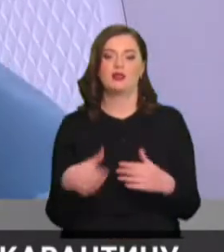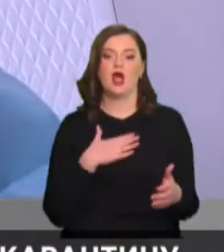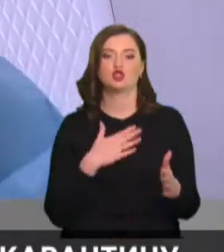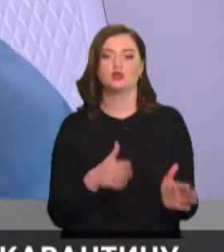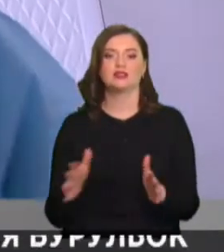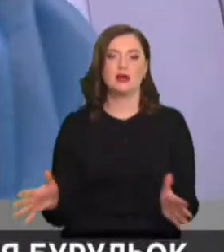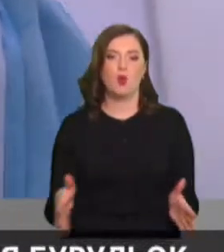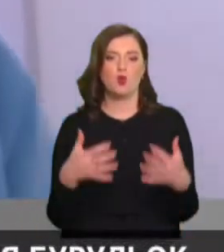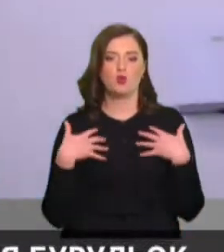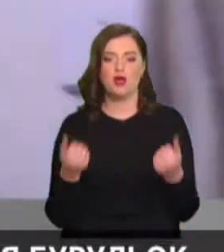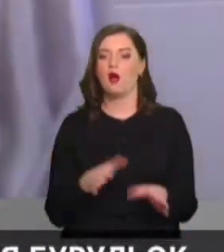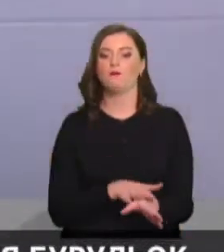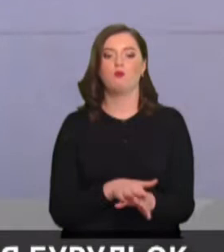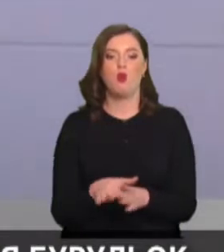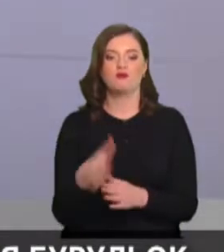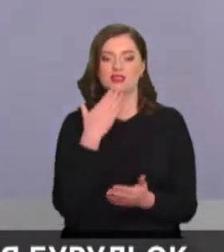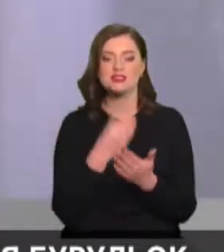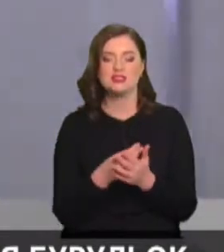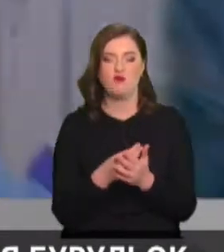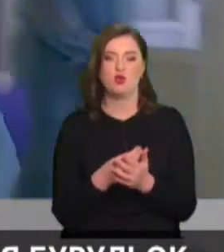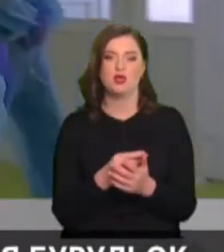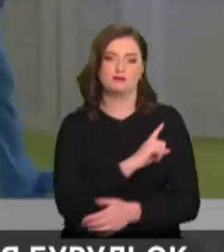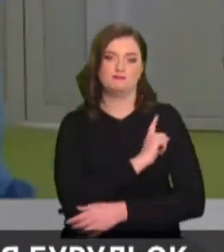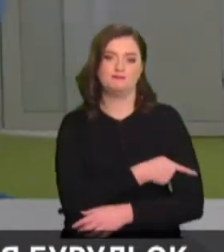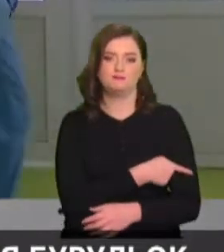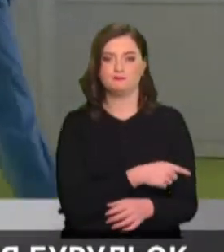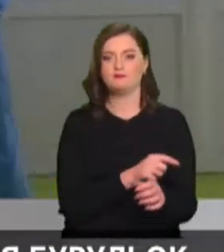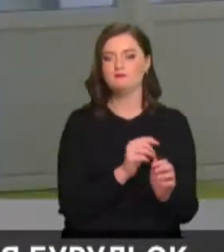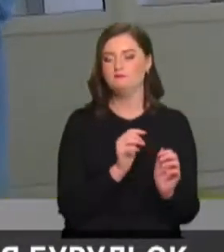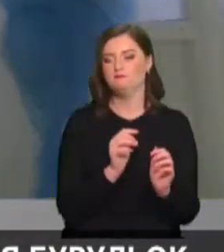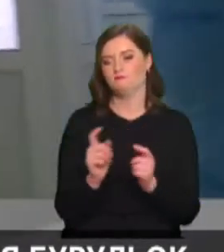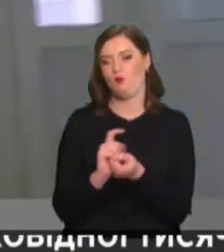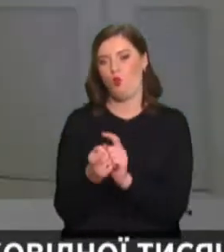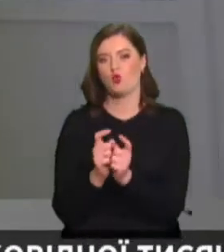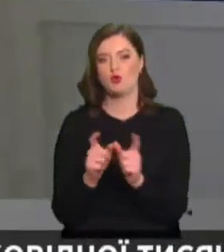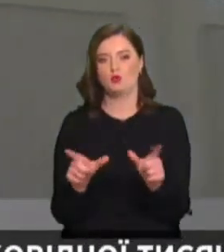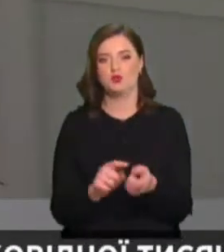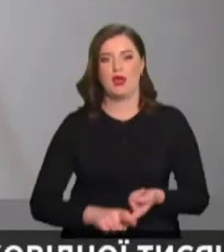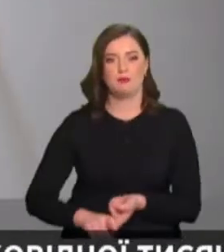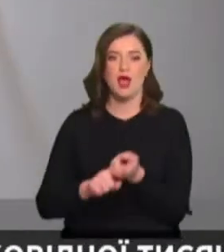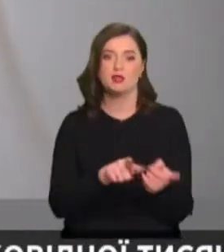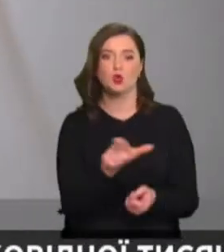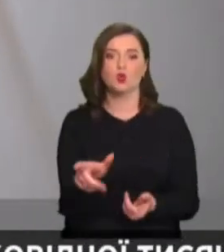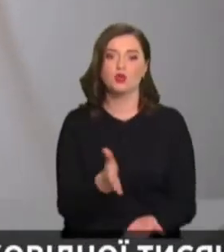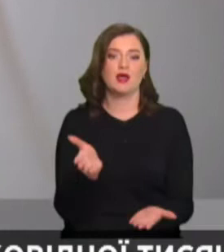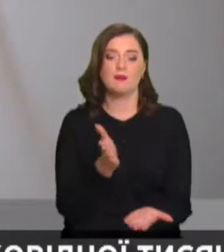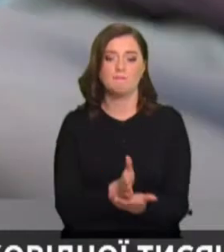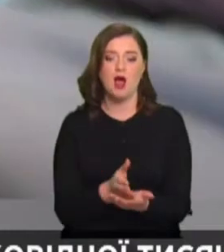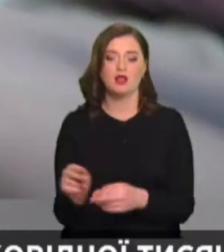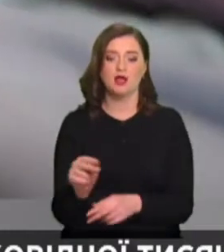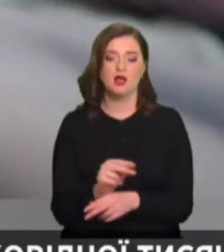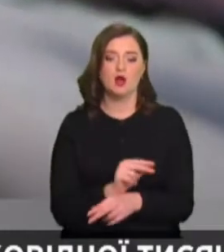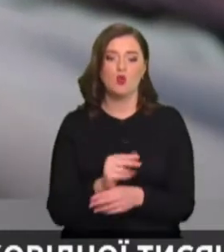охорони здоров'я, яка повністю всі свої ресурси кинула на боротьбу з цією епідемією. А ті люди, які мали лікуватися